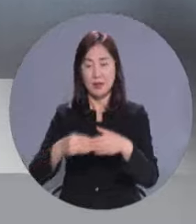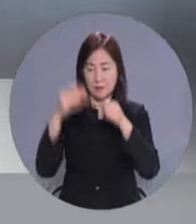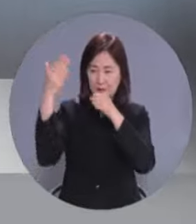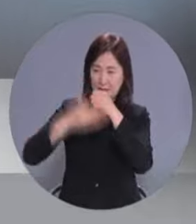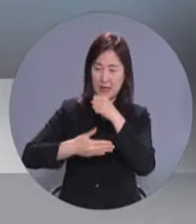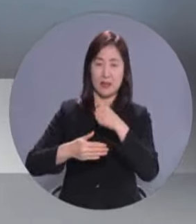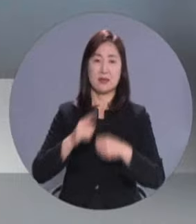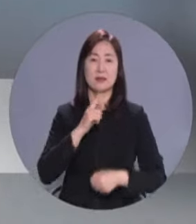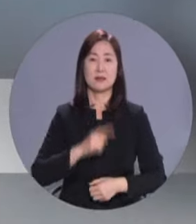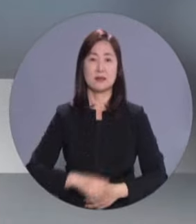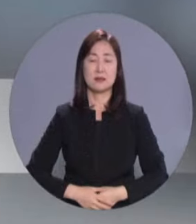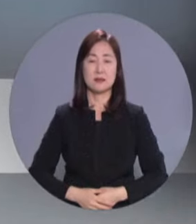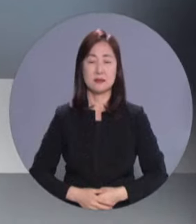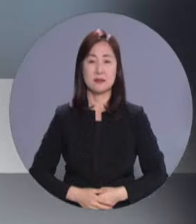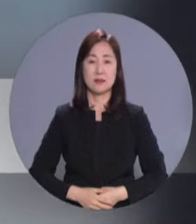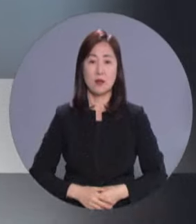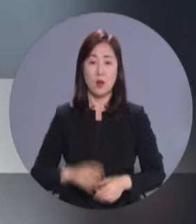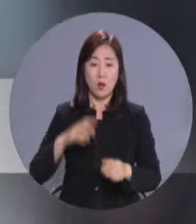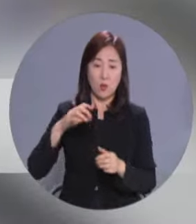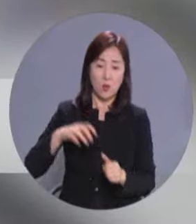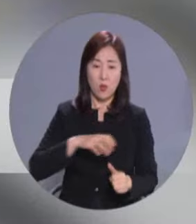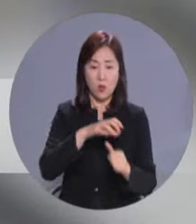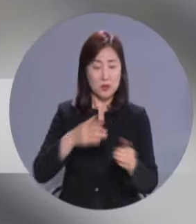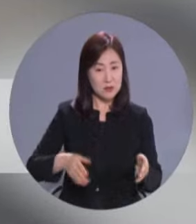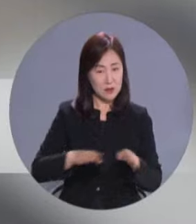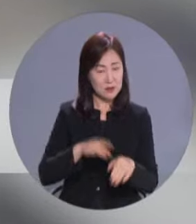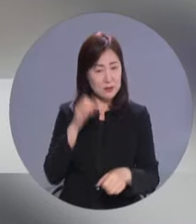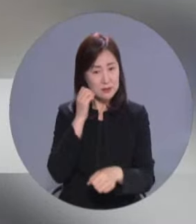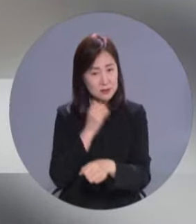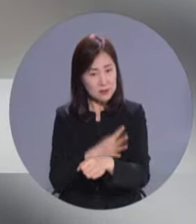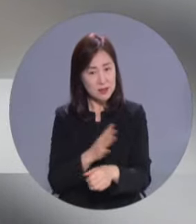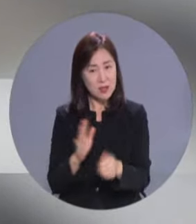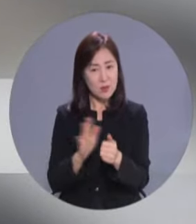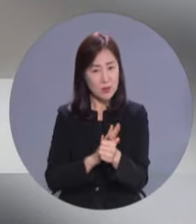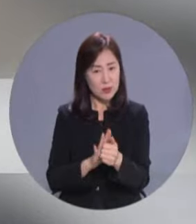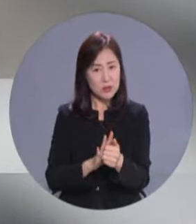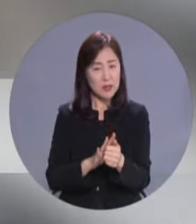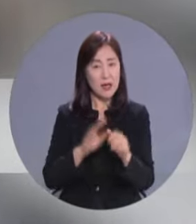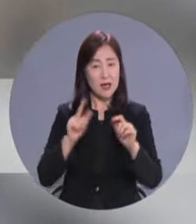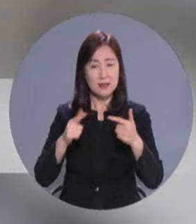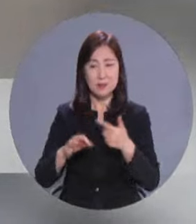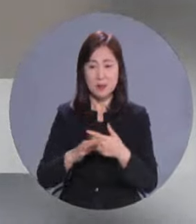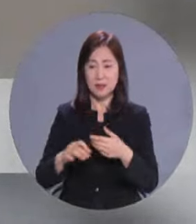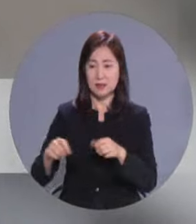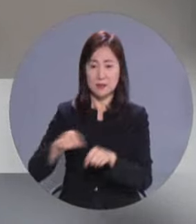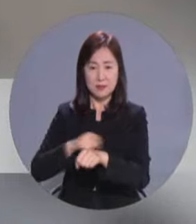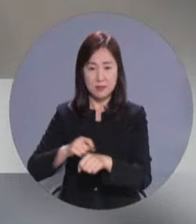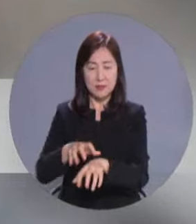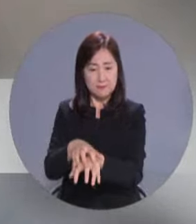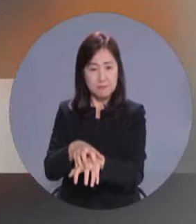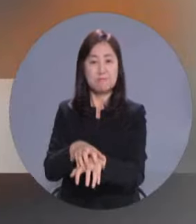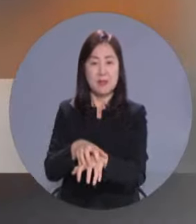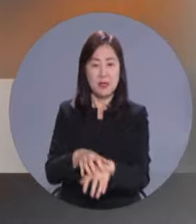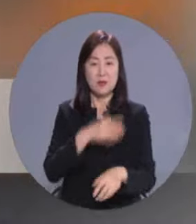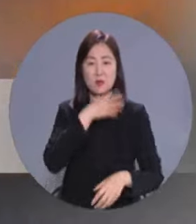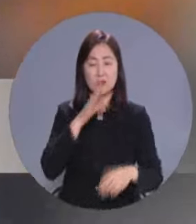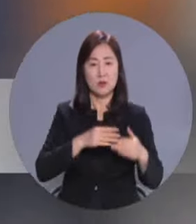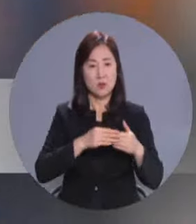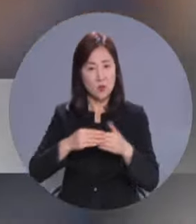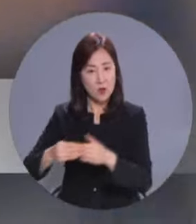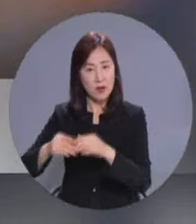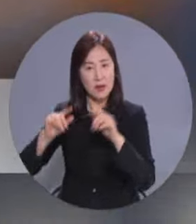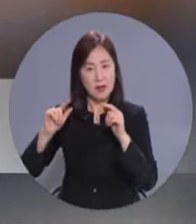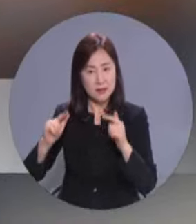정황이 포착됐다 보호 시설 등에서 단순히 편의를 제공한 것인지 특정 캠프가 조직적으로 노인들을 동원한